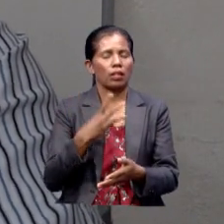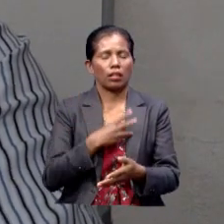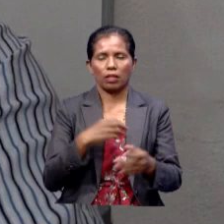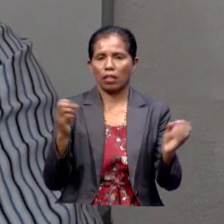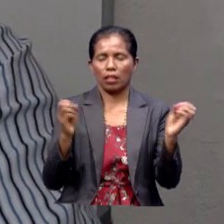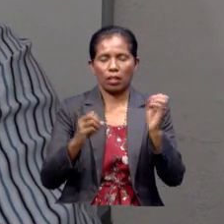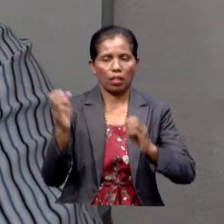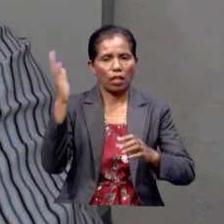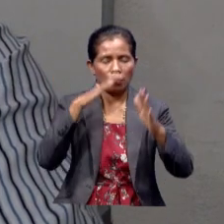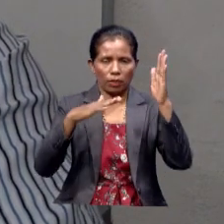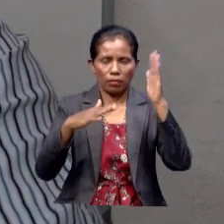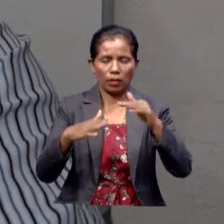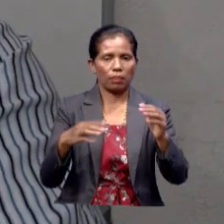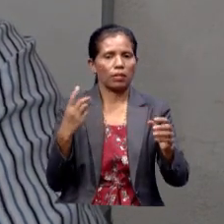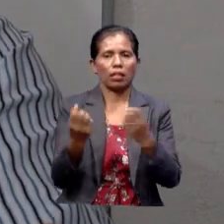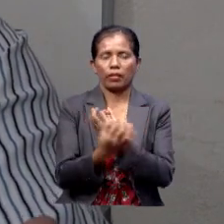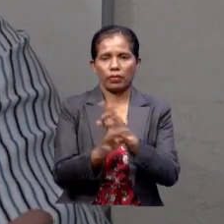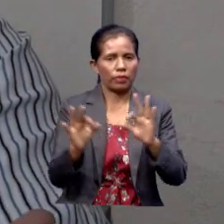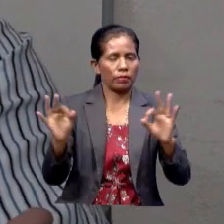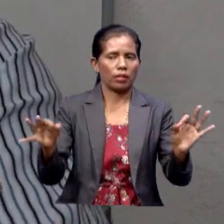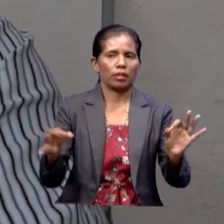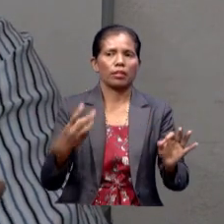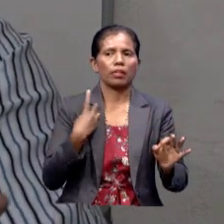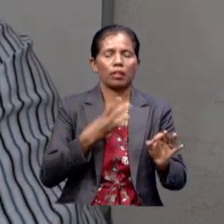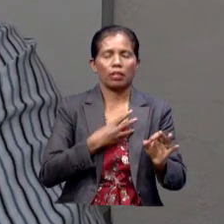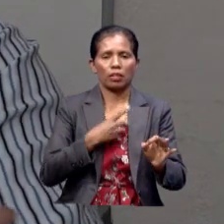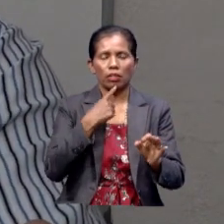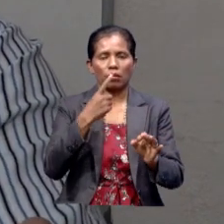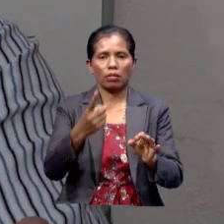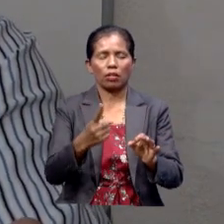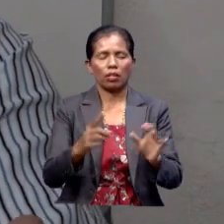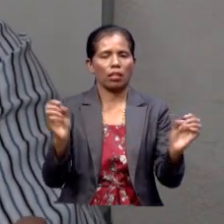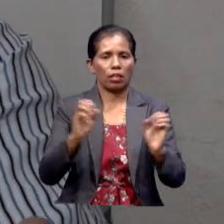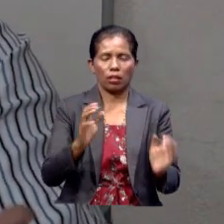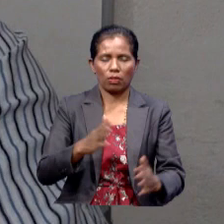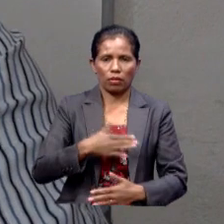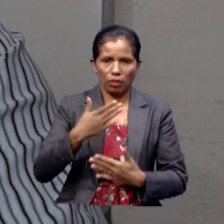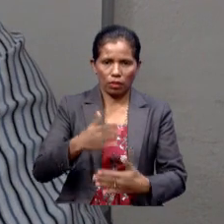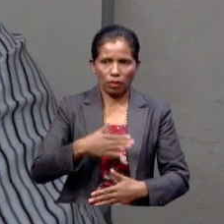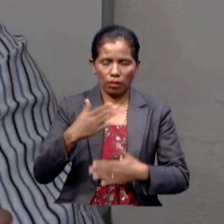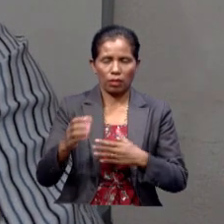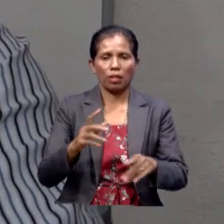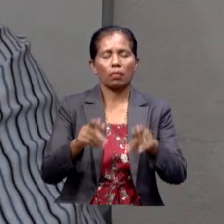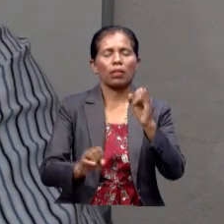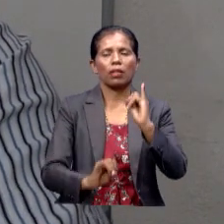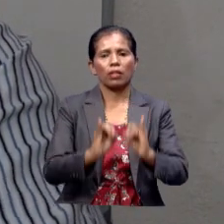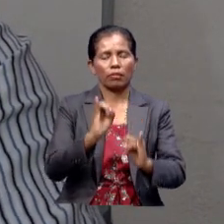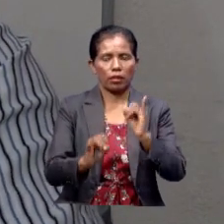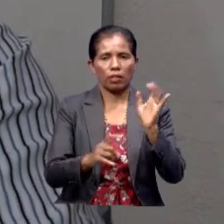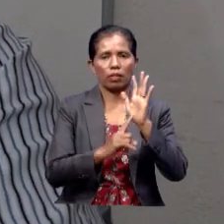problema mabe ida ne so ita tu hatun malu ka ita sala contenti ho individu balu antau ita